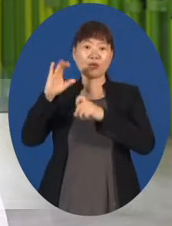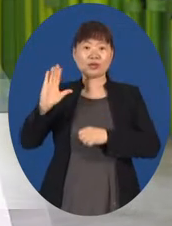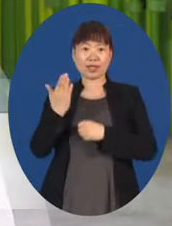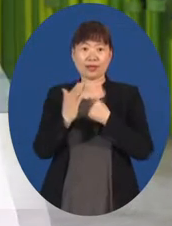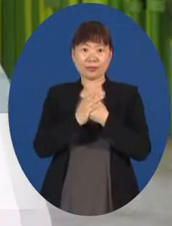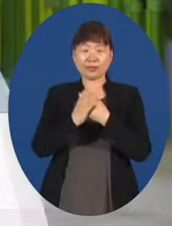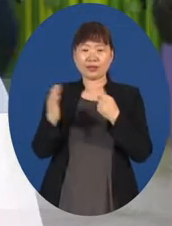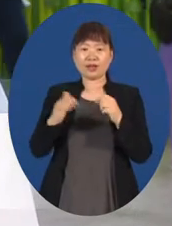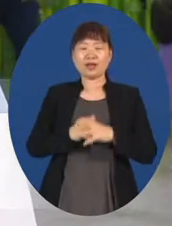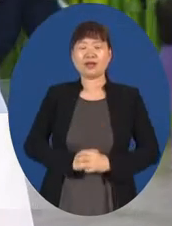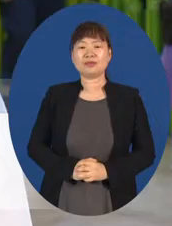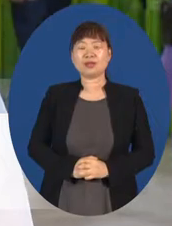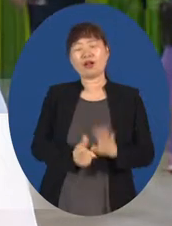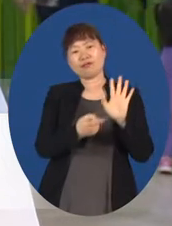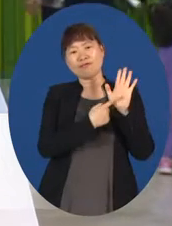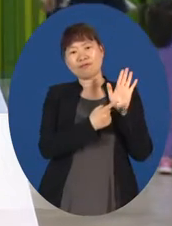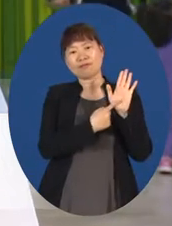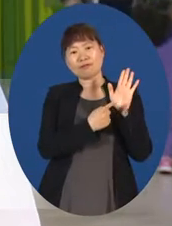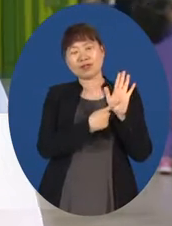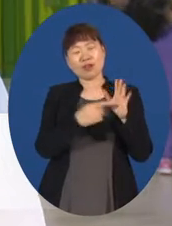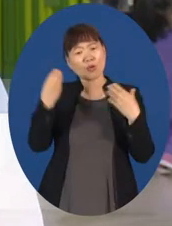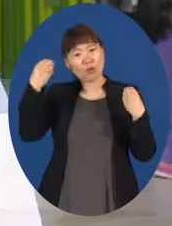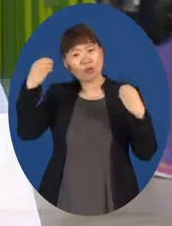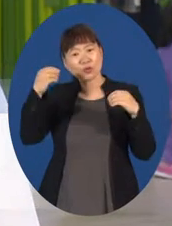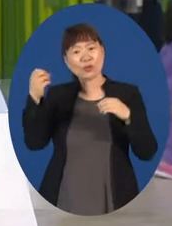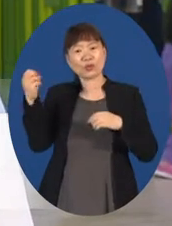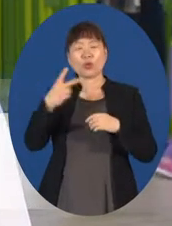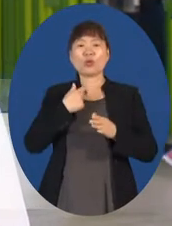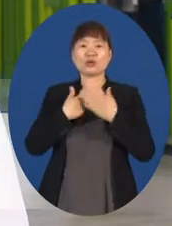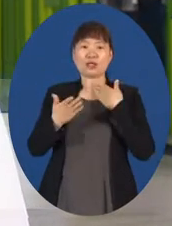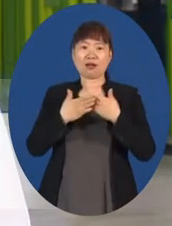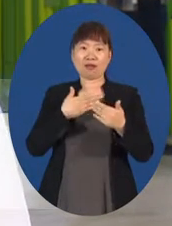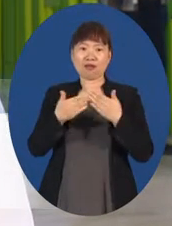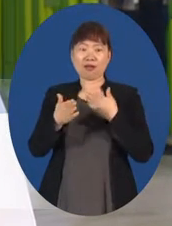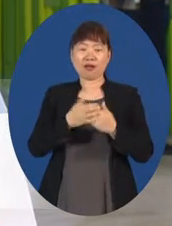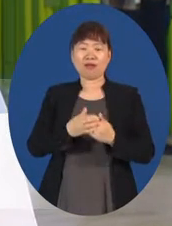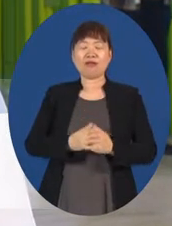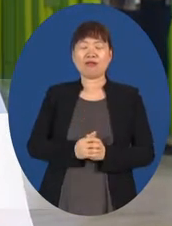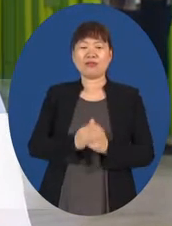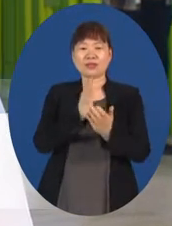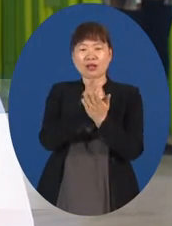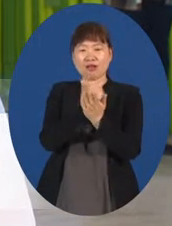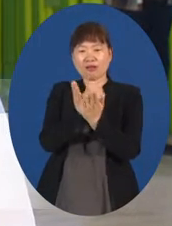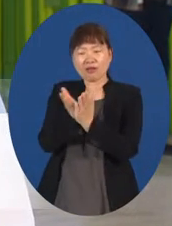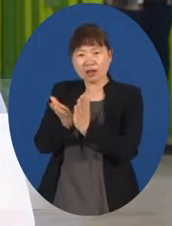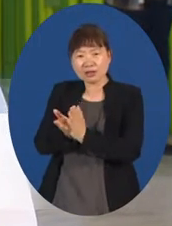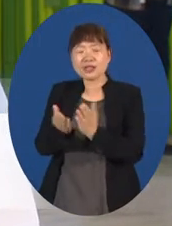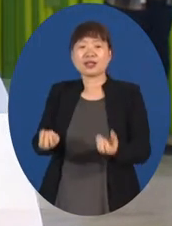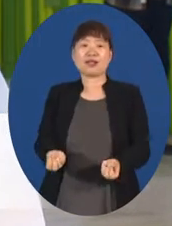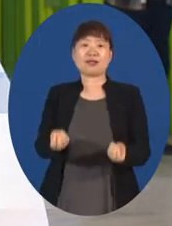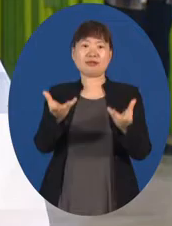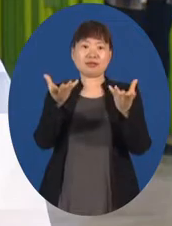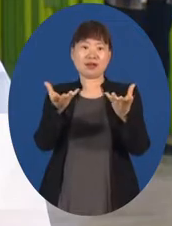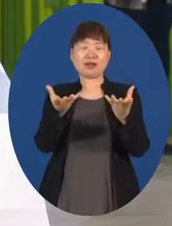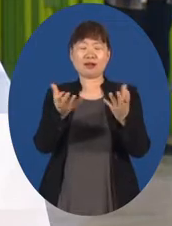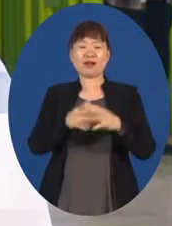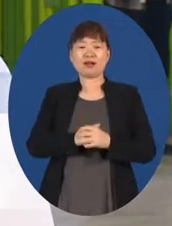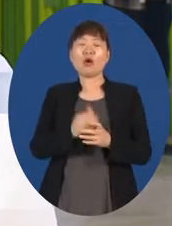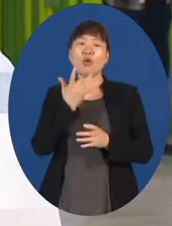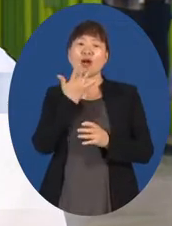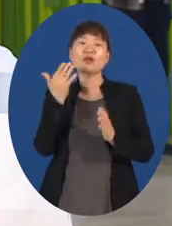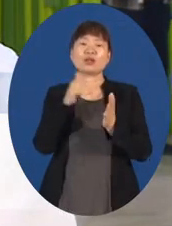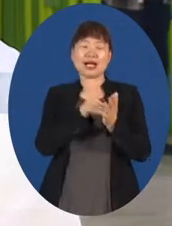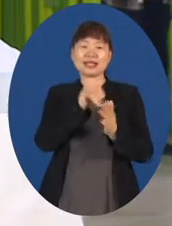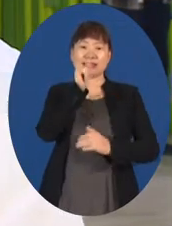해입니다. 일단 전시, 공연, 또 체험을 비롯해서 다양한 이제 행사들이